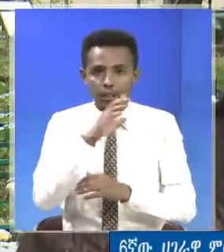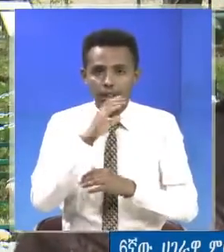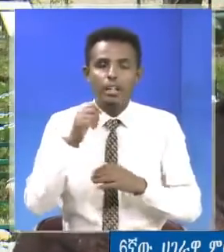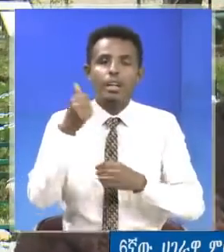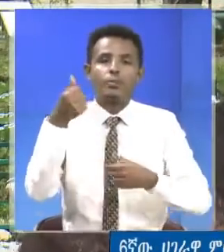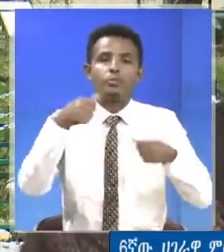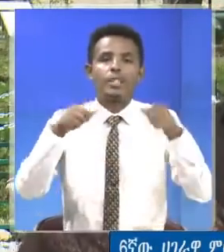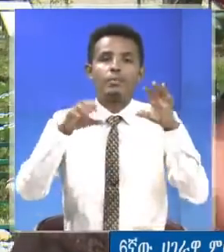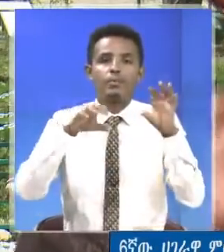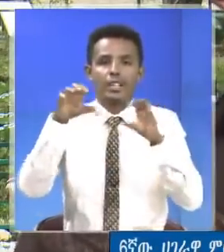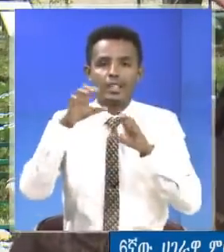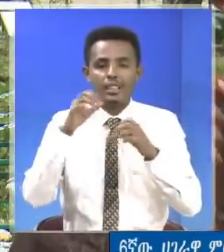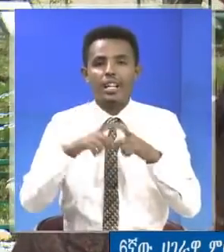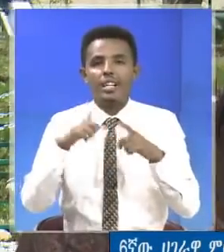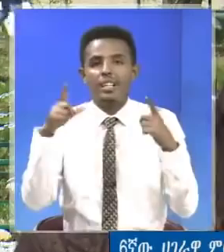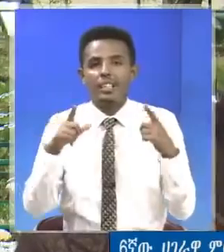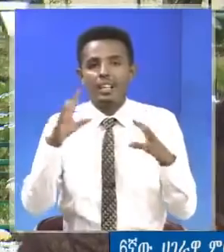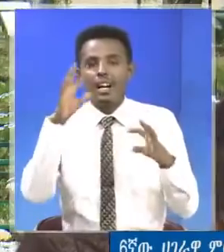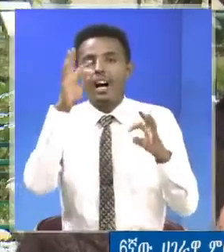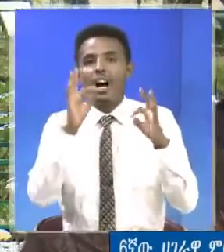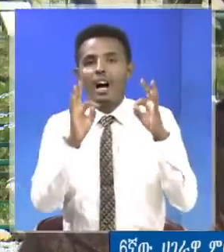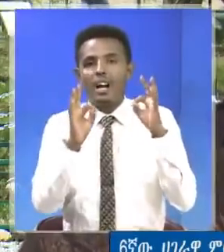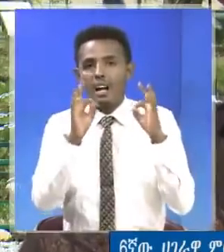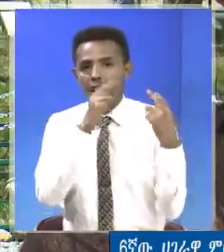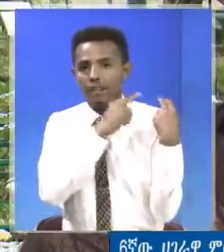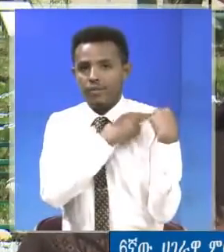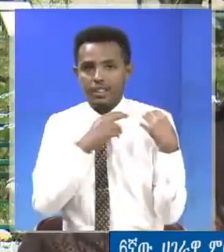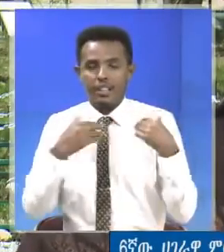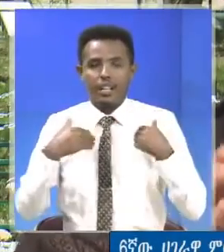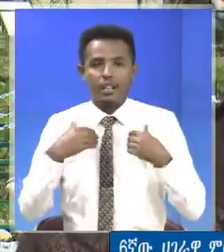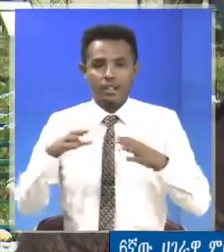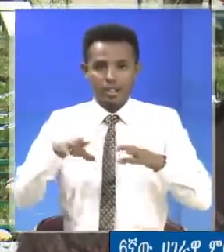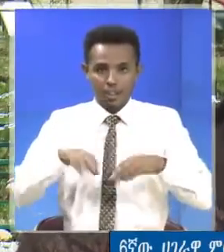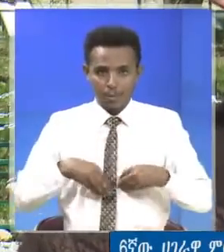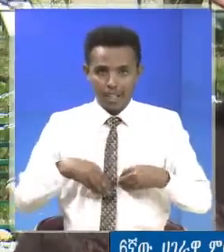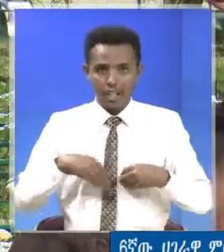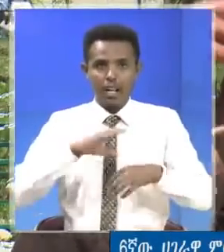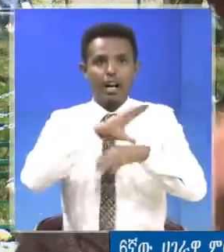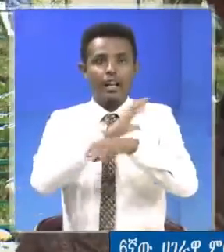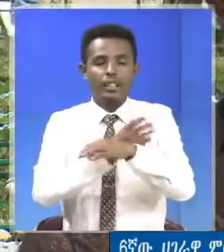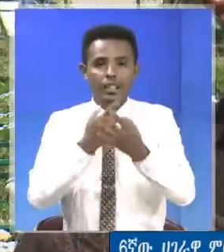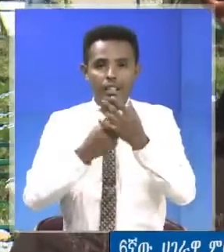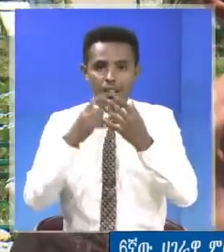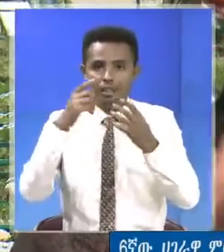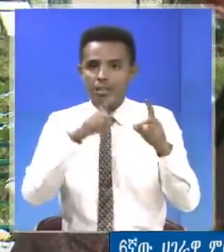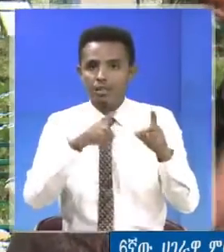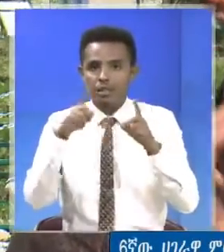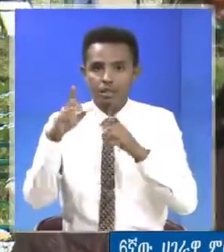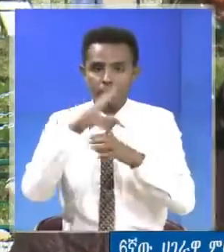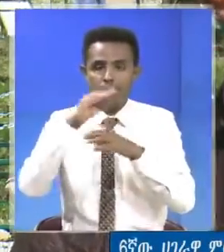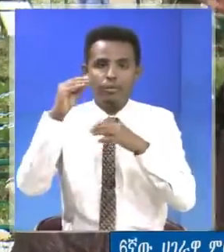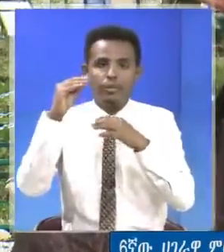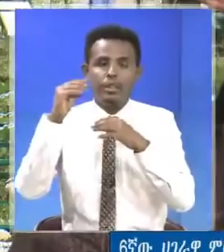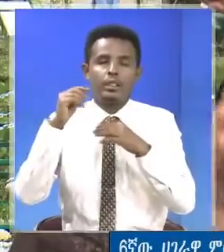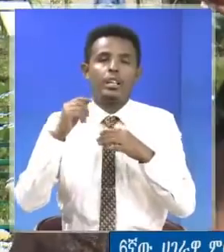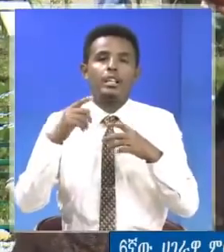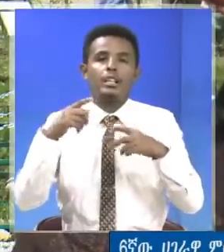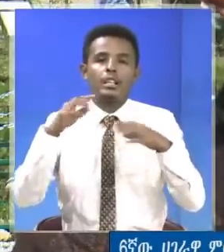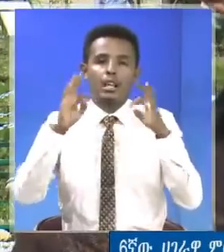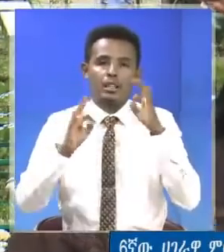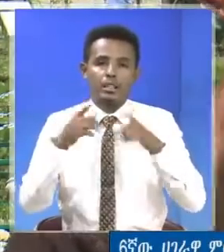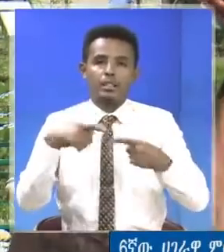ትልቅ የኃላፊነት የታሪካዊ ኃላፊነት የተቀበለ ኃይል ነው። ይህንን ኃላፊነቱን ከታሪክ ተወቃሽነት ነጻ በሆነ መልኩ